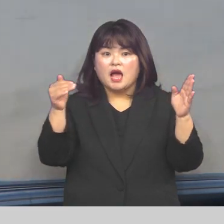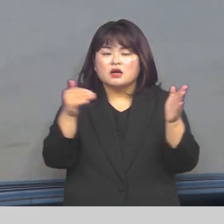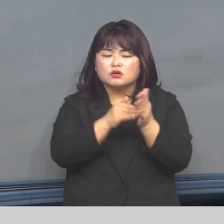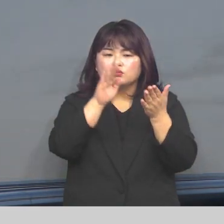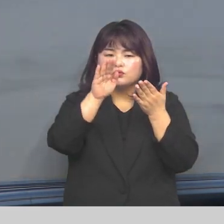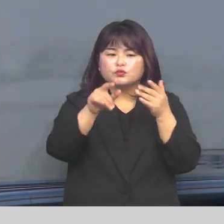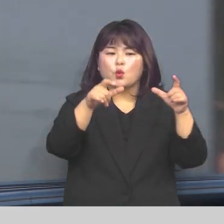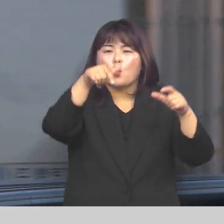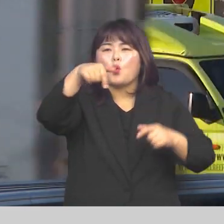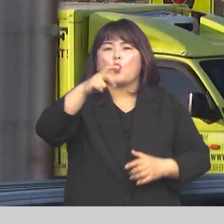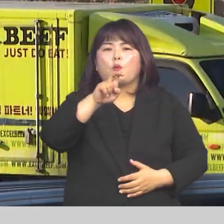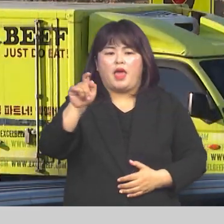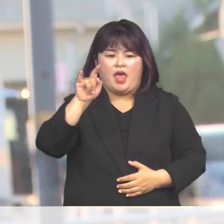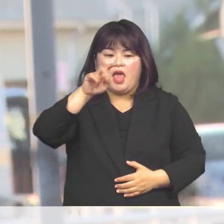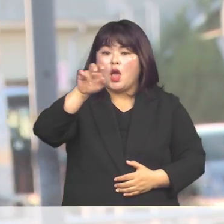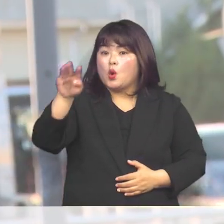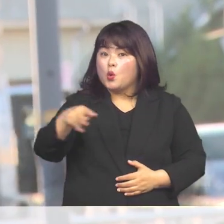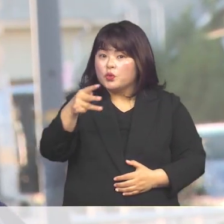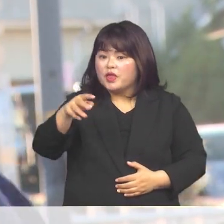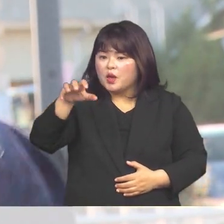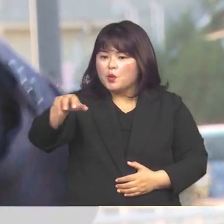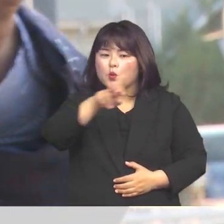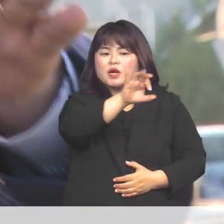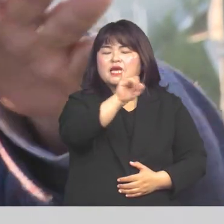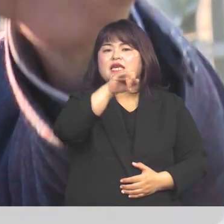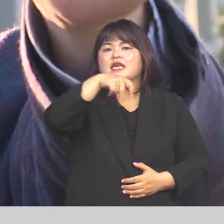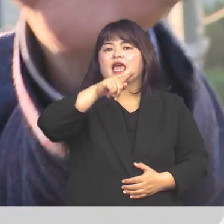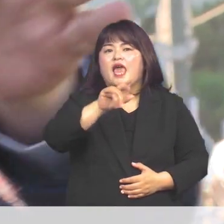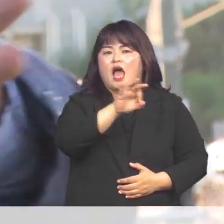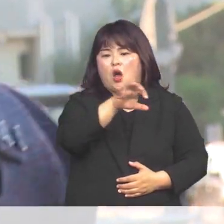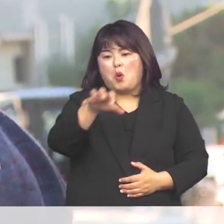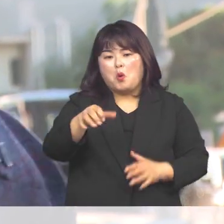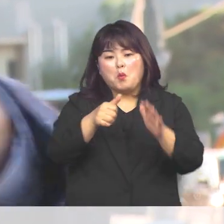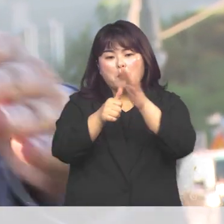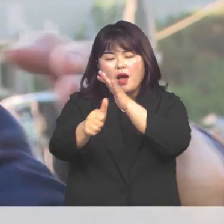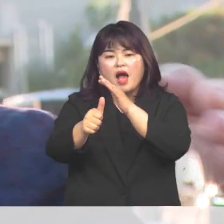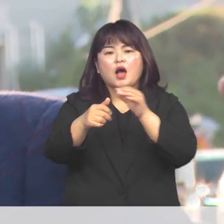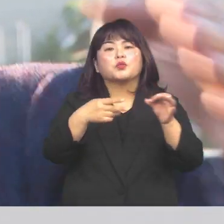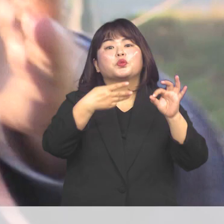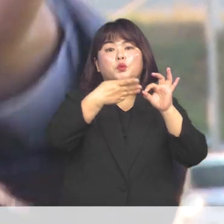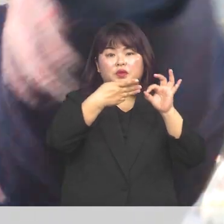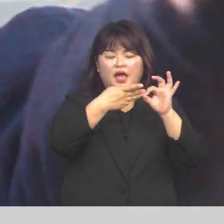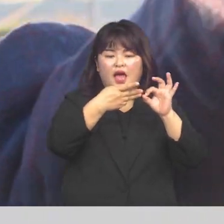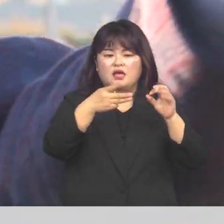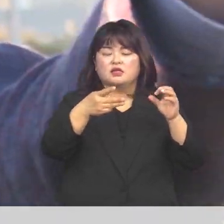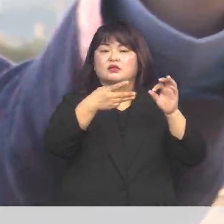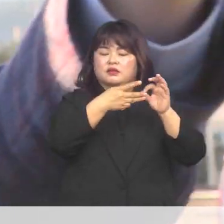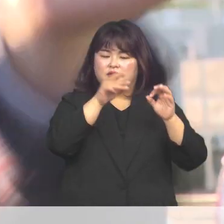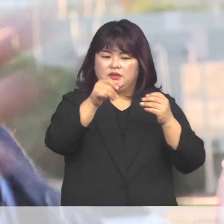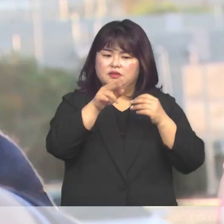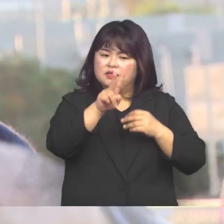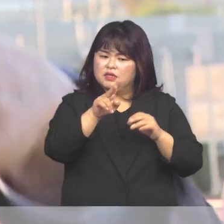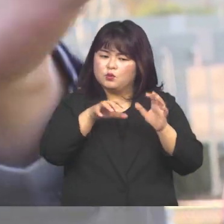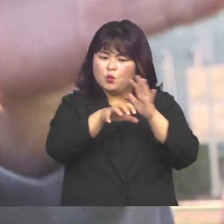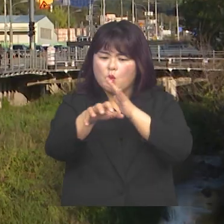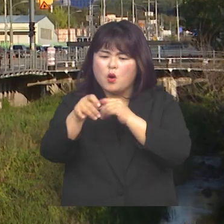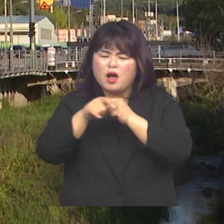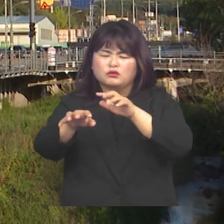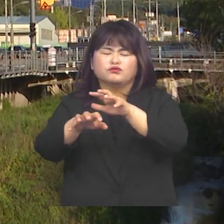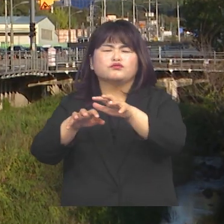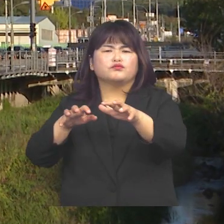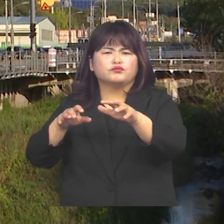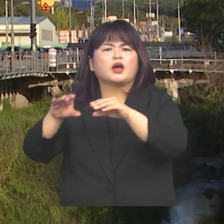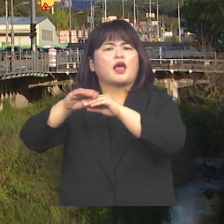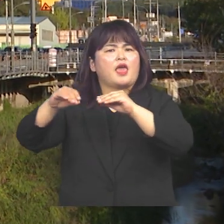고매동 일대 롯데아울렛, 이케아 등을 방문하는 차량과 동탄 이신도시에서 경부고속도로를 통해 진출입하는